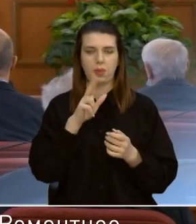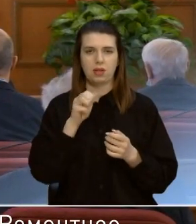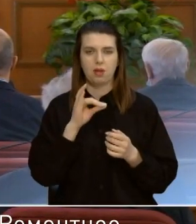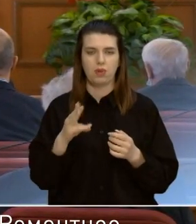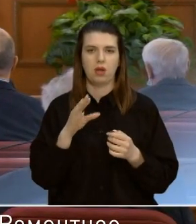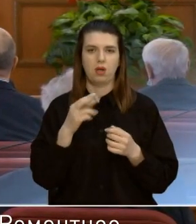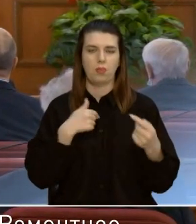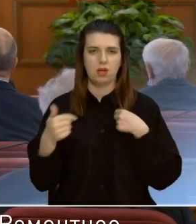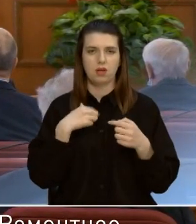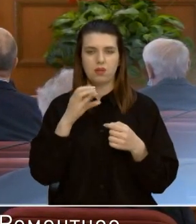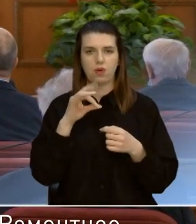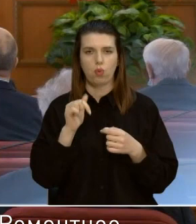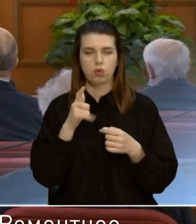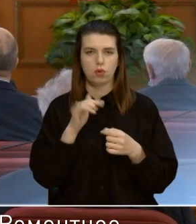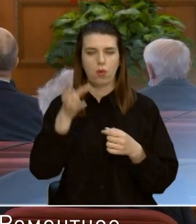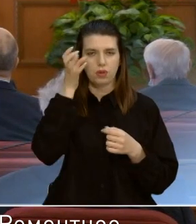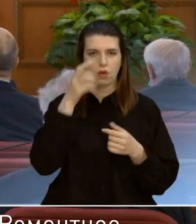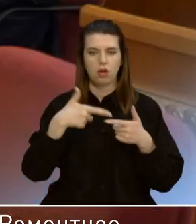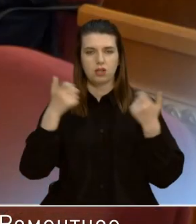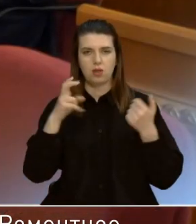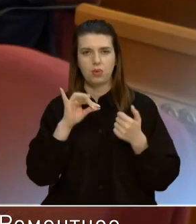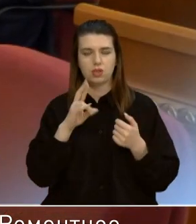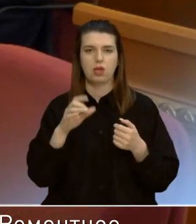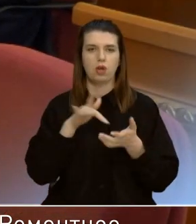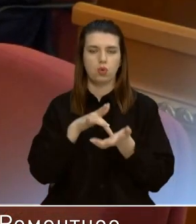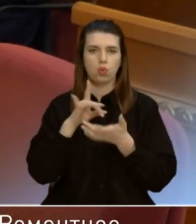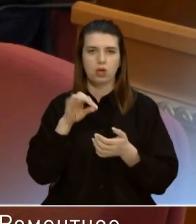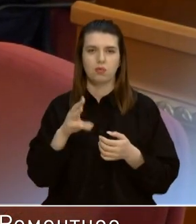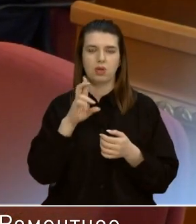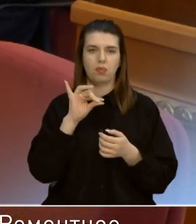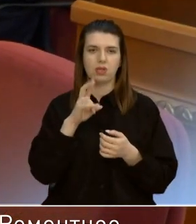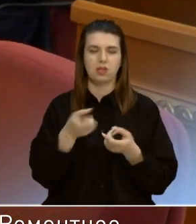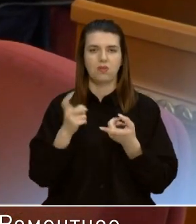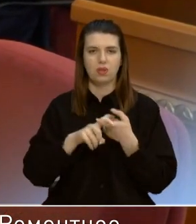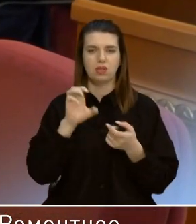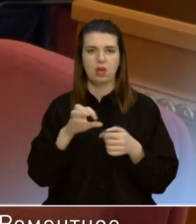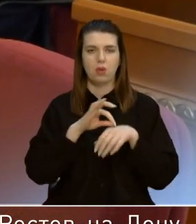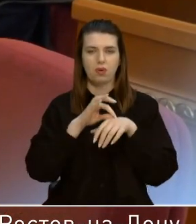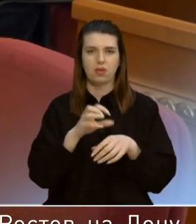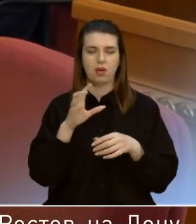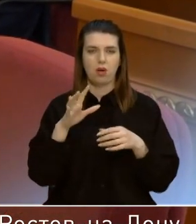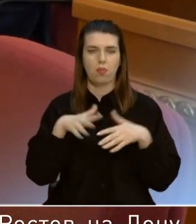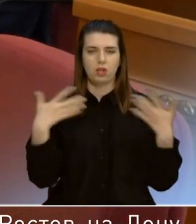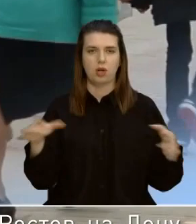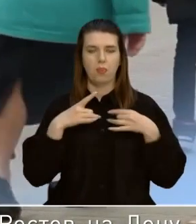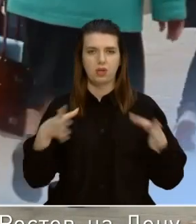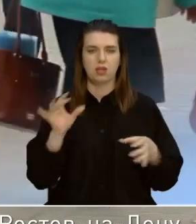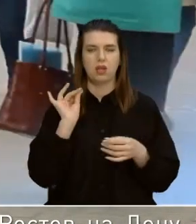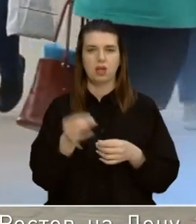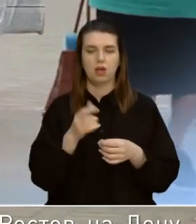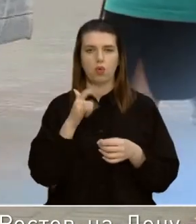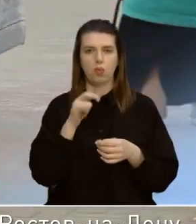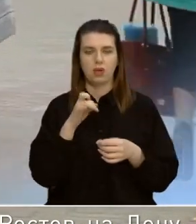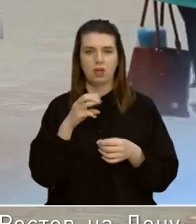пандемии пострадали сферы услуг, образования, гостиничный бизнес и туризм, а также бизнес, связанный с проведением массовых мероприятий. Однако, по